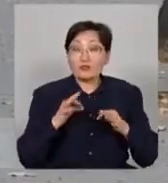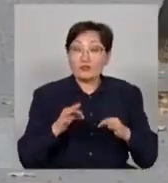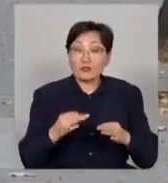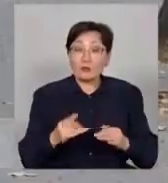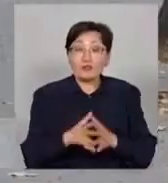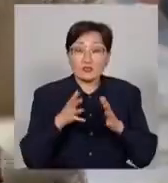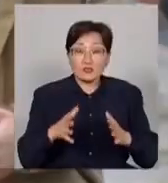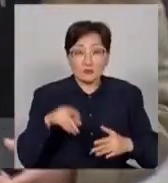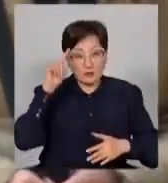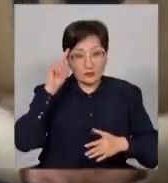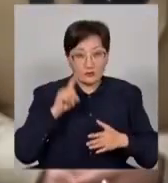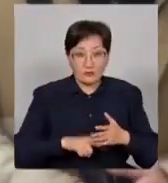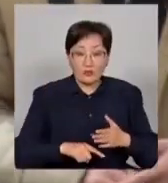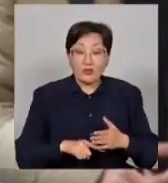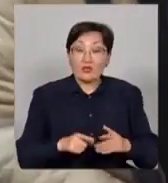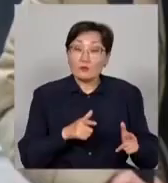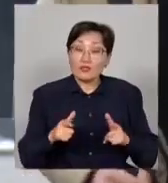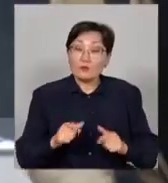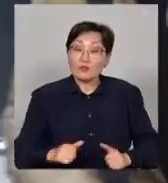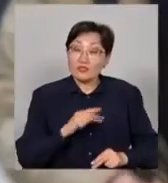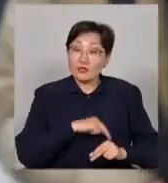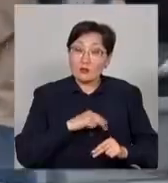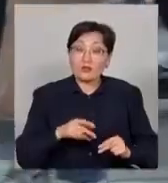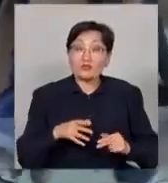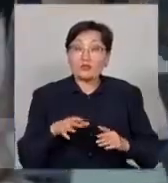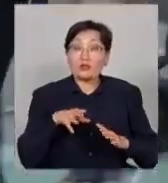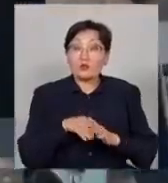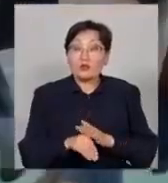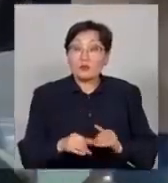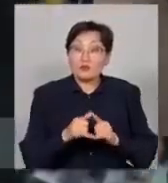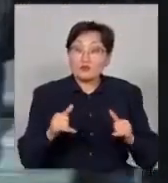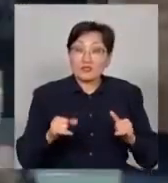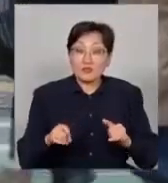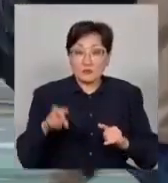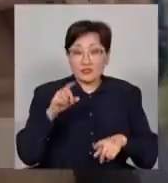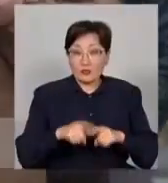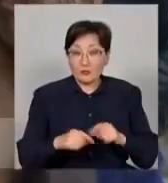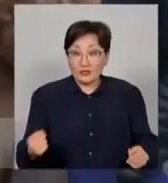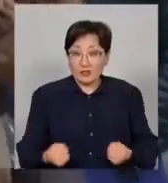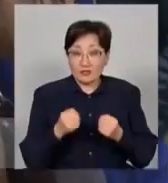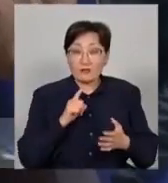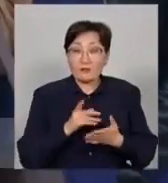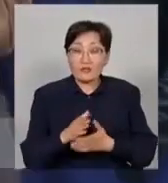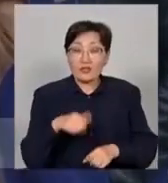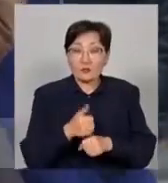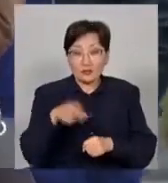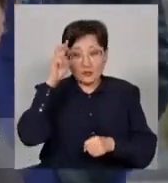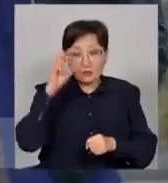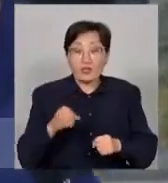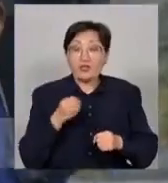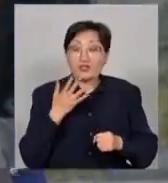они с большим энтузиазмом и настроем готовы трудиться на благо и процветание Родины, поддерживая политику главы государства